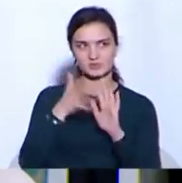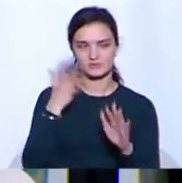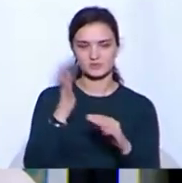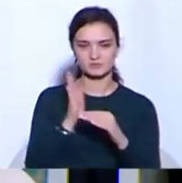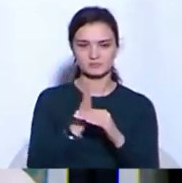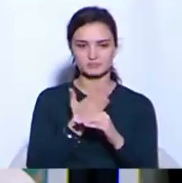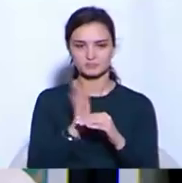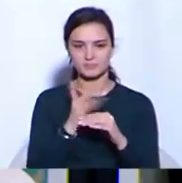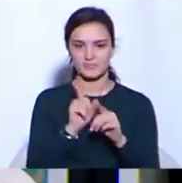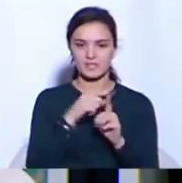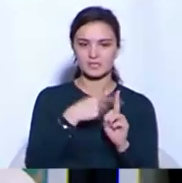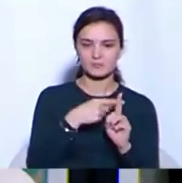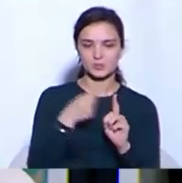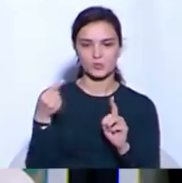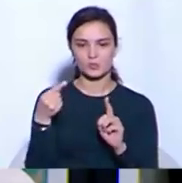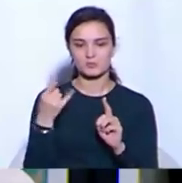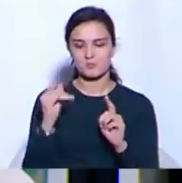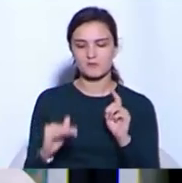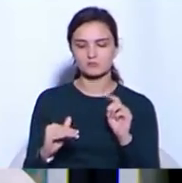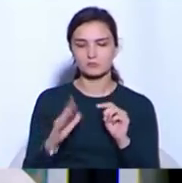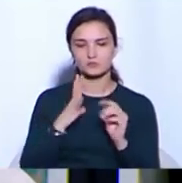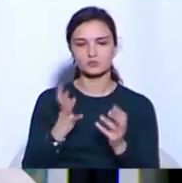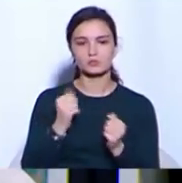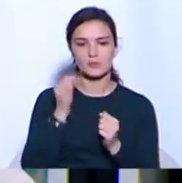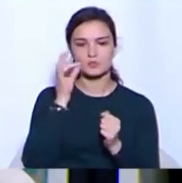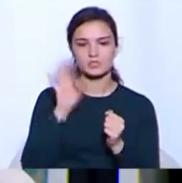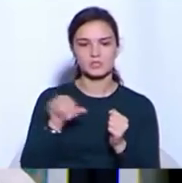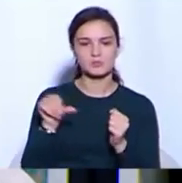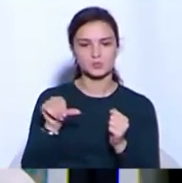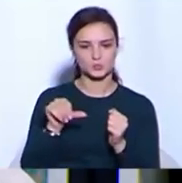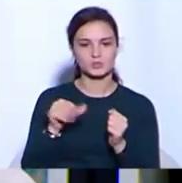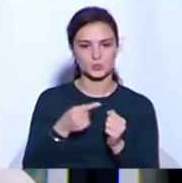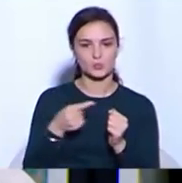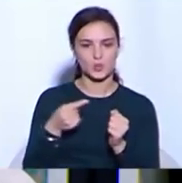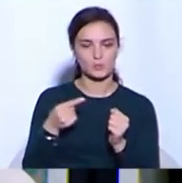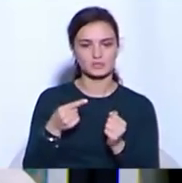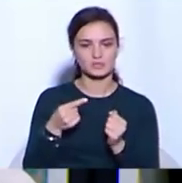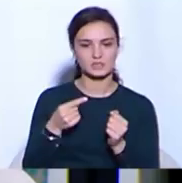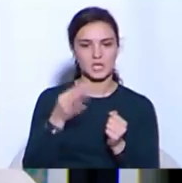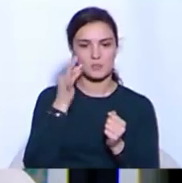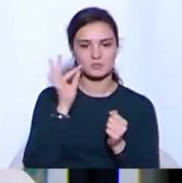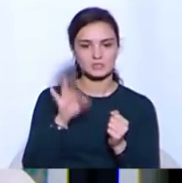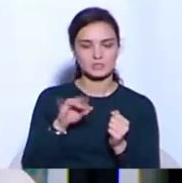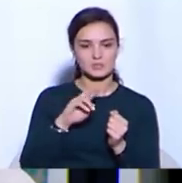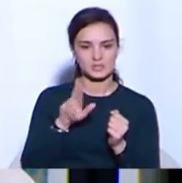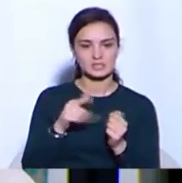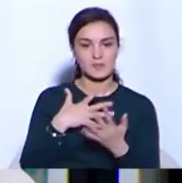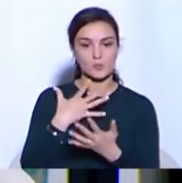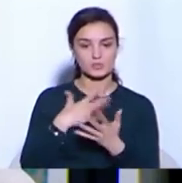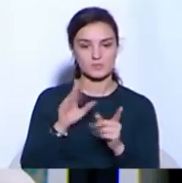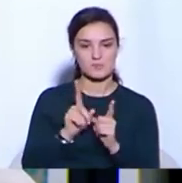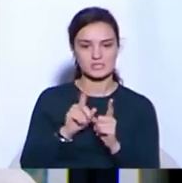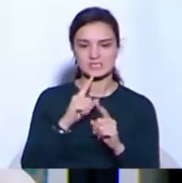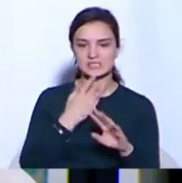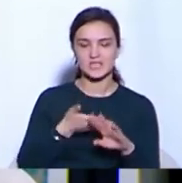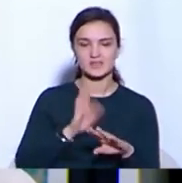უარყოფითი ემოციები, ბავშვობაში მიღებული უარყოფითი გამოცდილება და ბავშვობაში მიღებული უარყოფითი ემოცია მაინც ძალიან